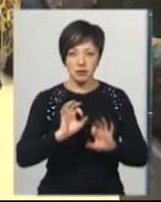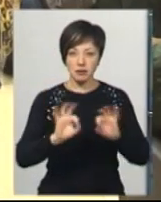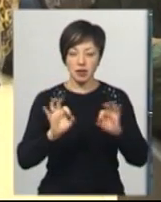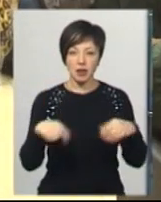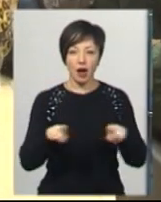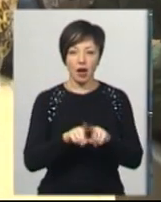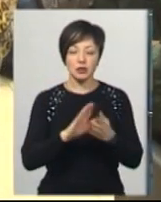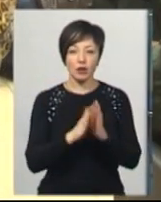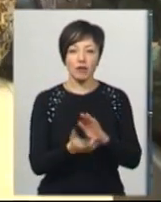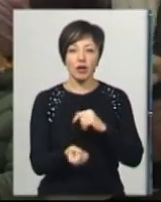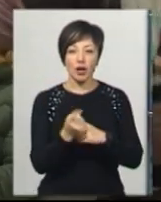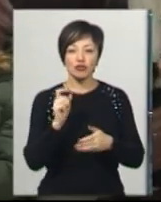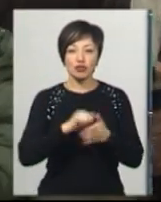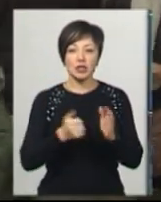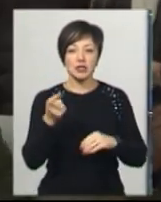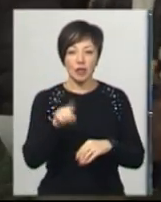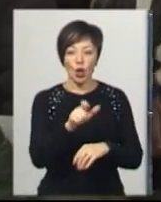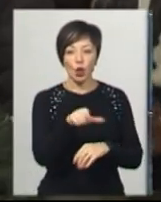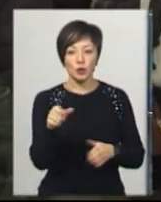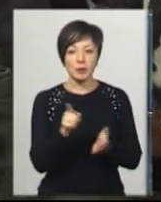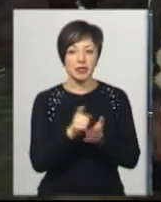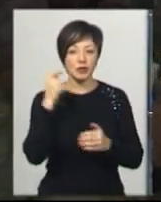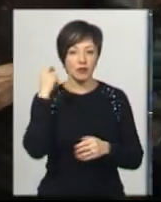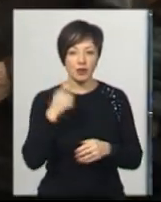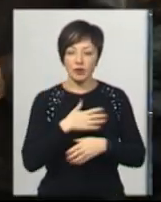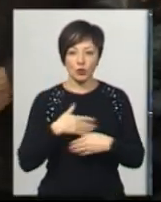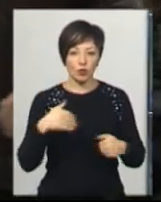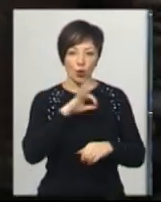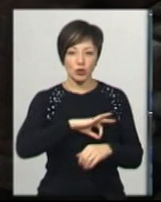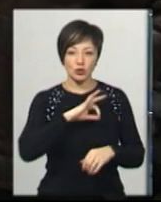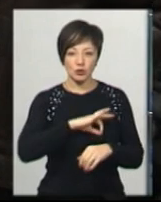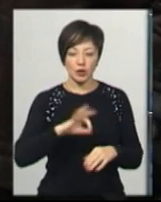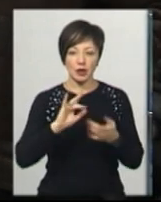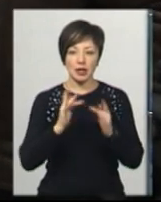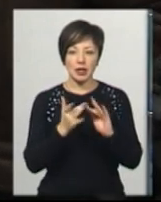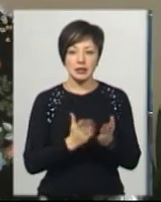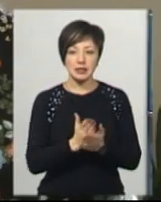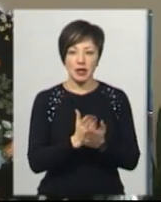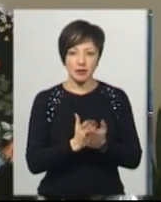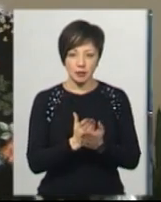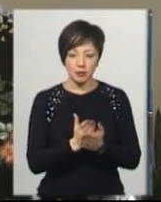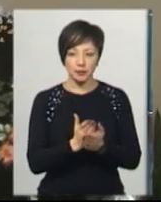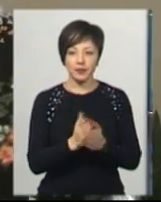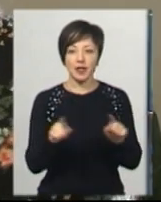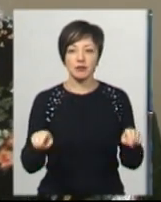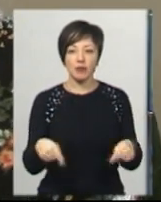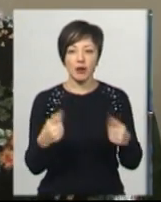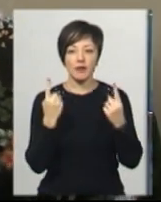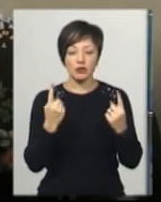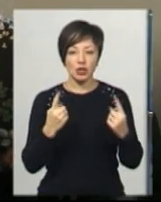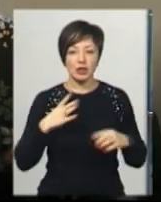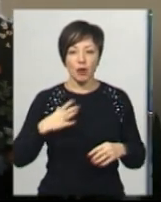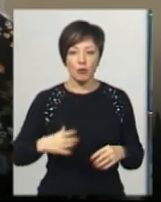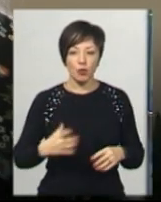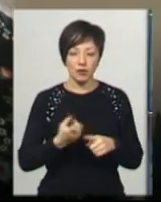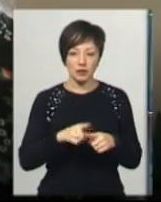така ситуація виникає через те, що люди пенсійного віку неохоче користуються онлайн-сервісами товариства. Створюється величезна напруга у